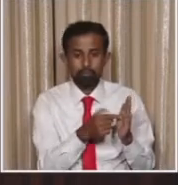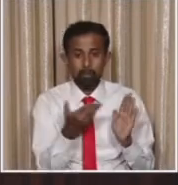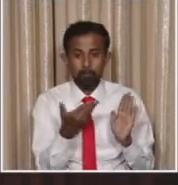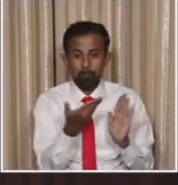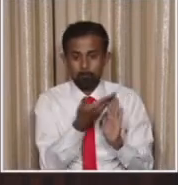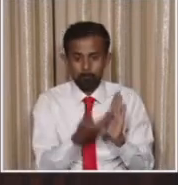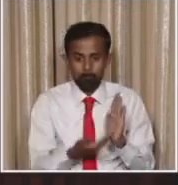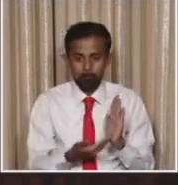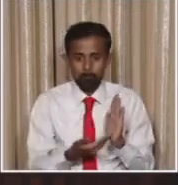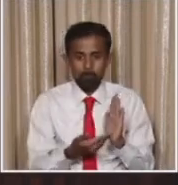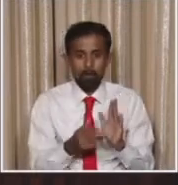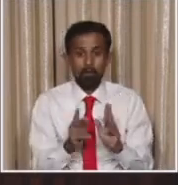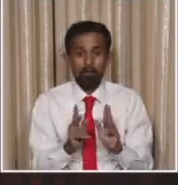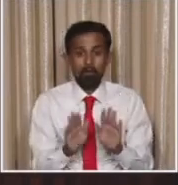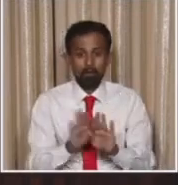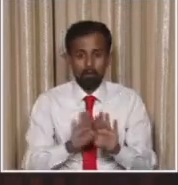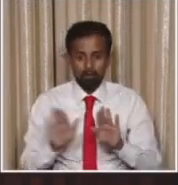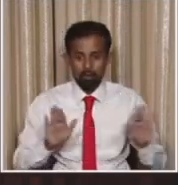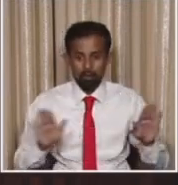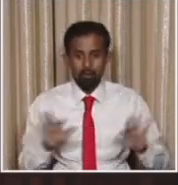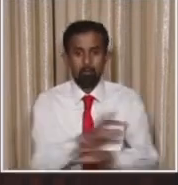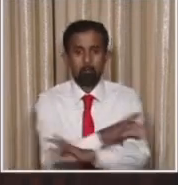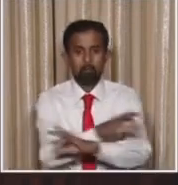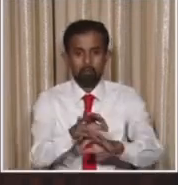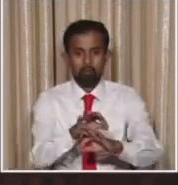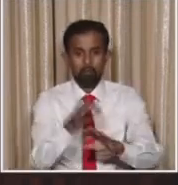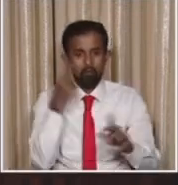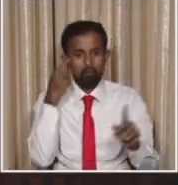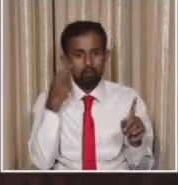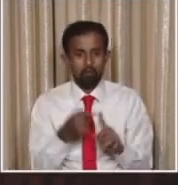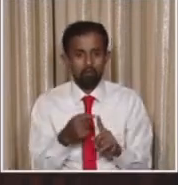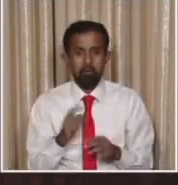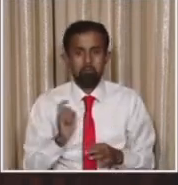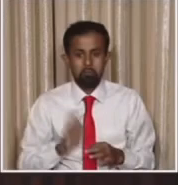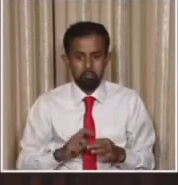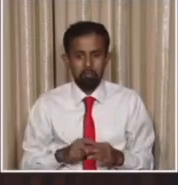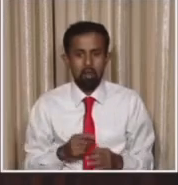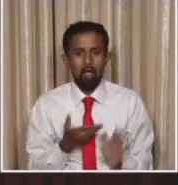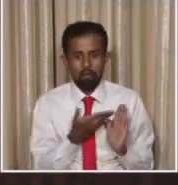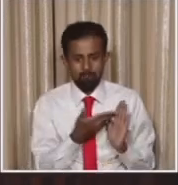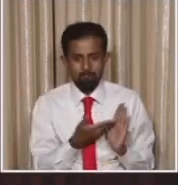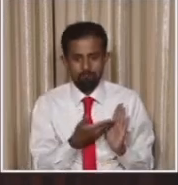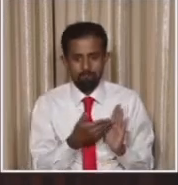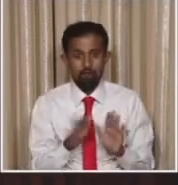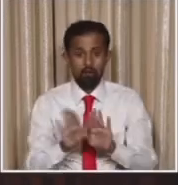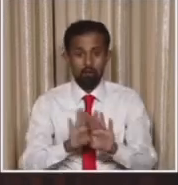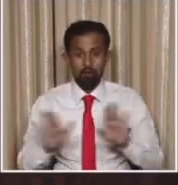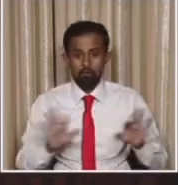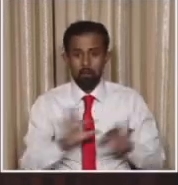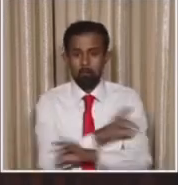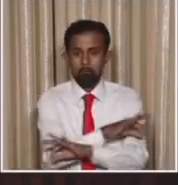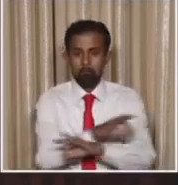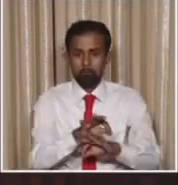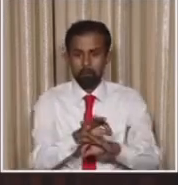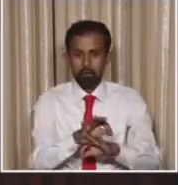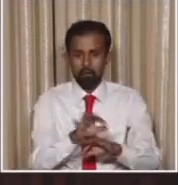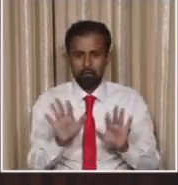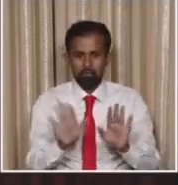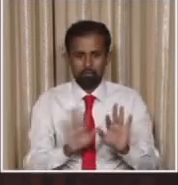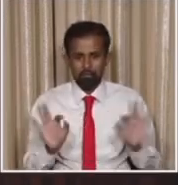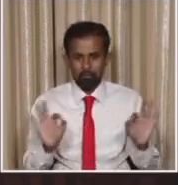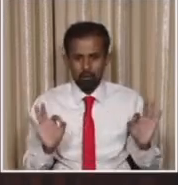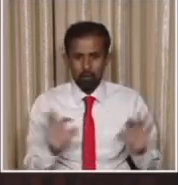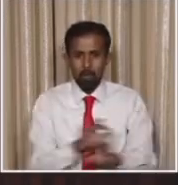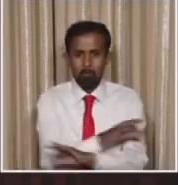මේකේ මේ කලමනාකරන සැලැස්ම සම්බන්ධව ප්‍රශ්නයක් තියෙනවා කලමනාකරන සැලැස්ම කලමනාකරන